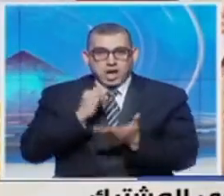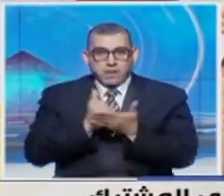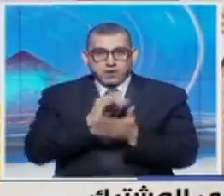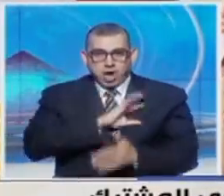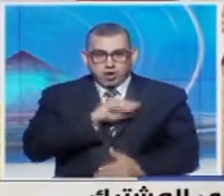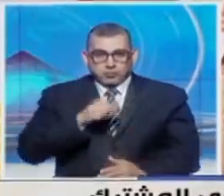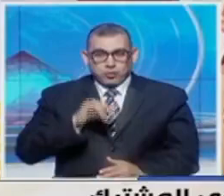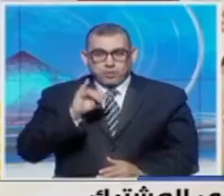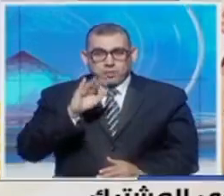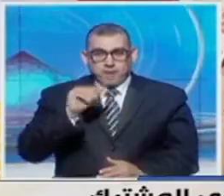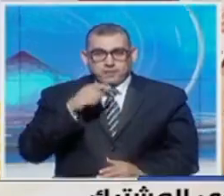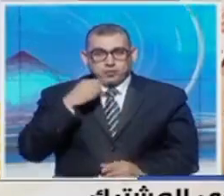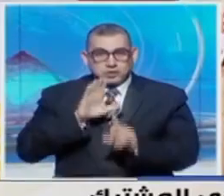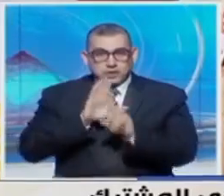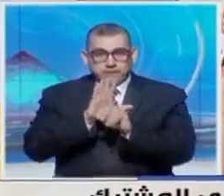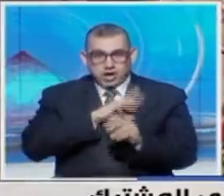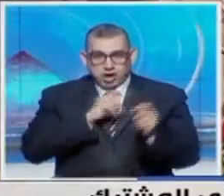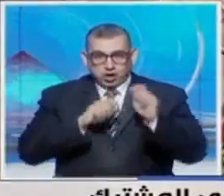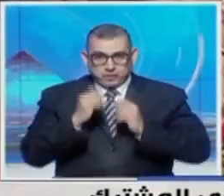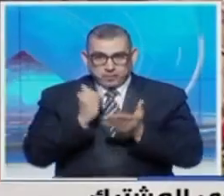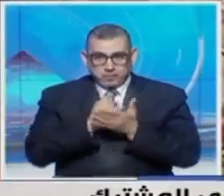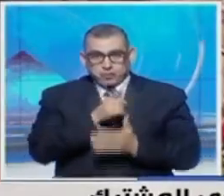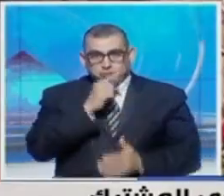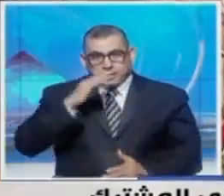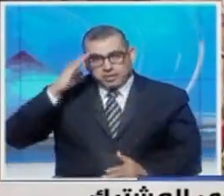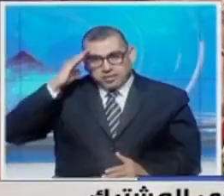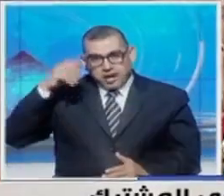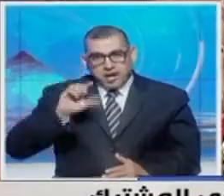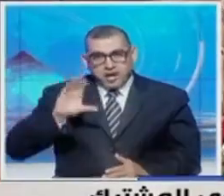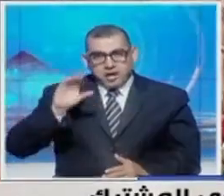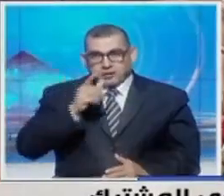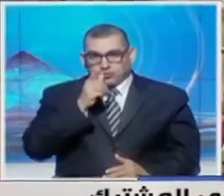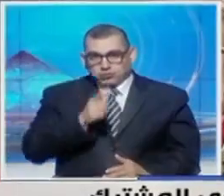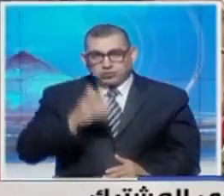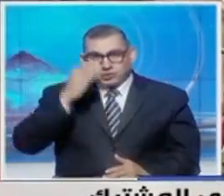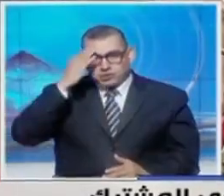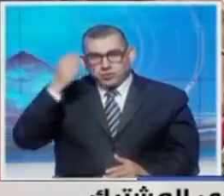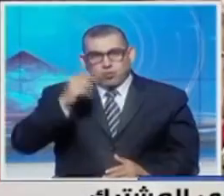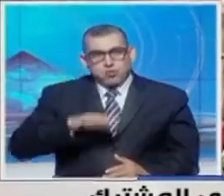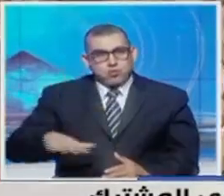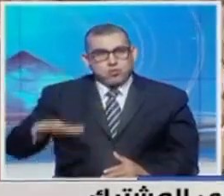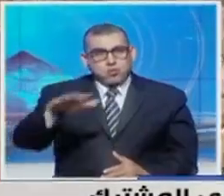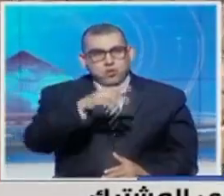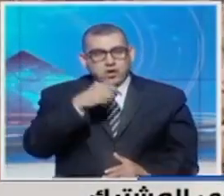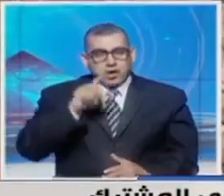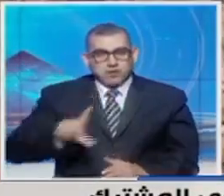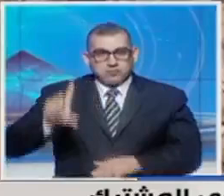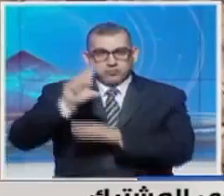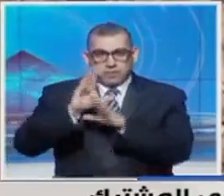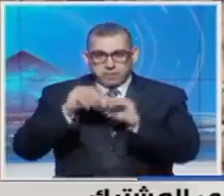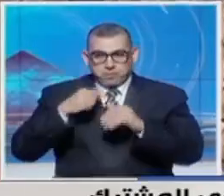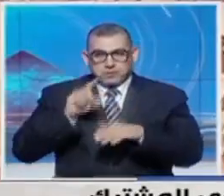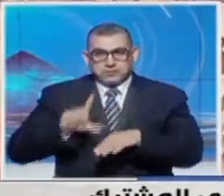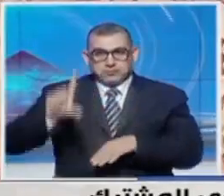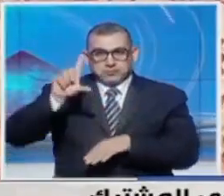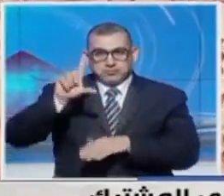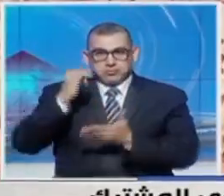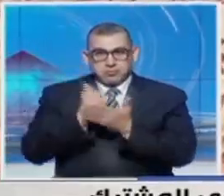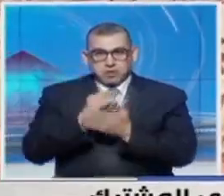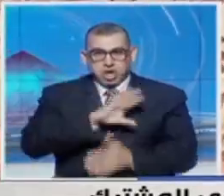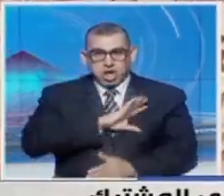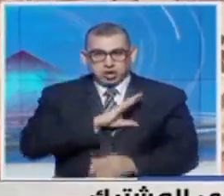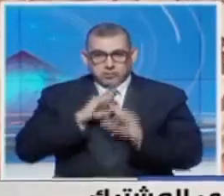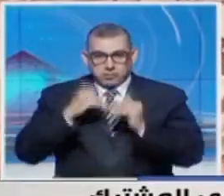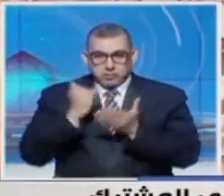المسلحة وزير الدفاع والإنتاج الحربي تحيات السيد الرئيس عبد الفتاح السيسي رئيس الجمهورية القائد